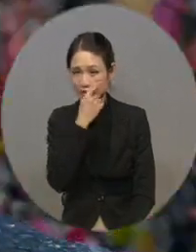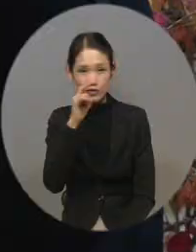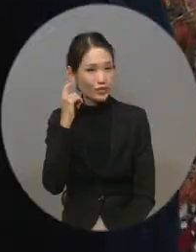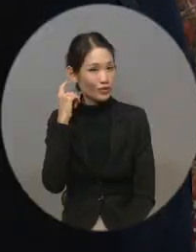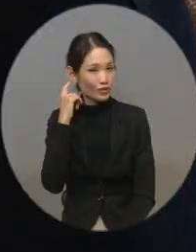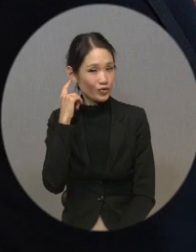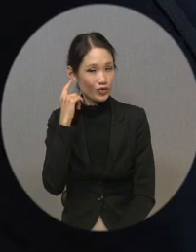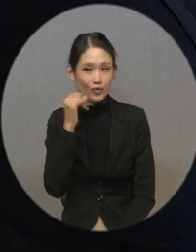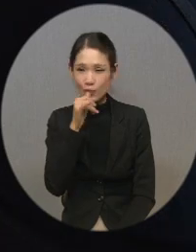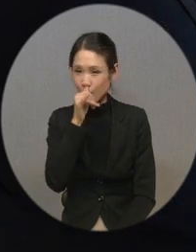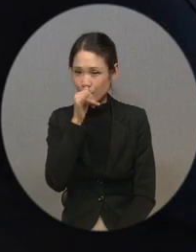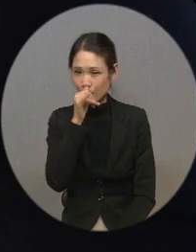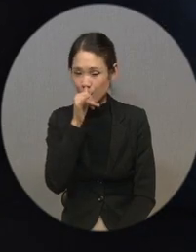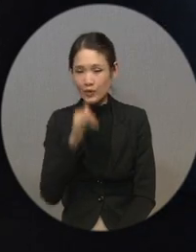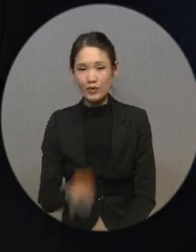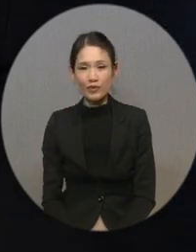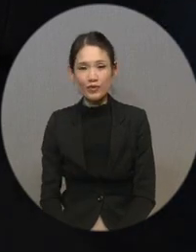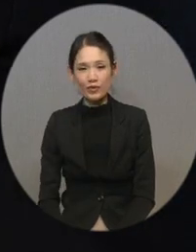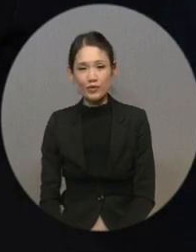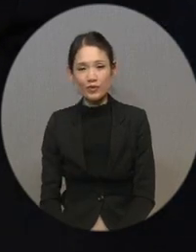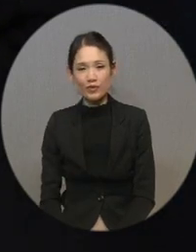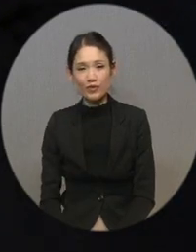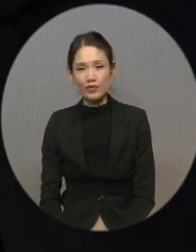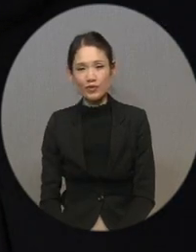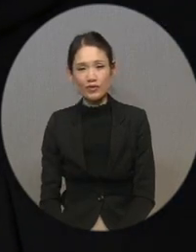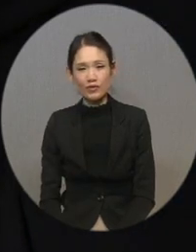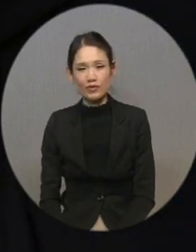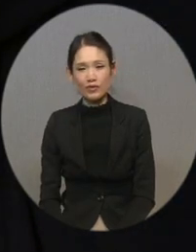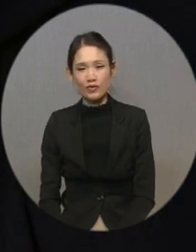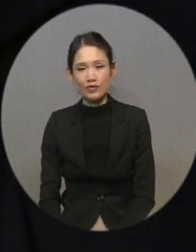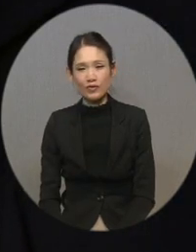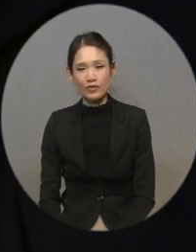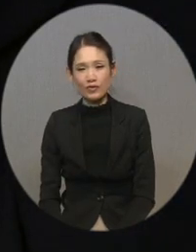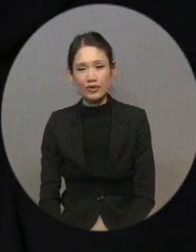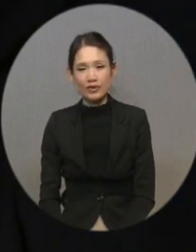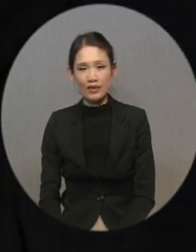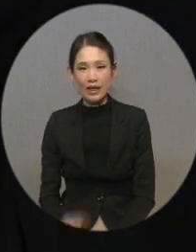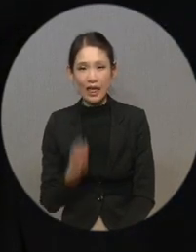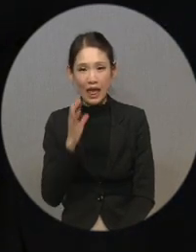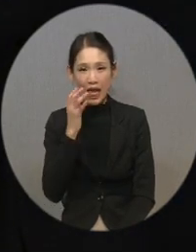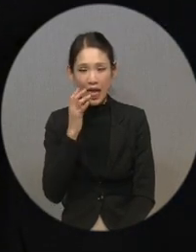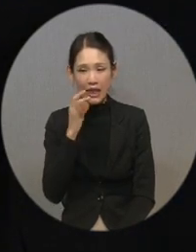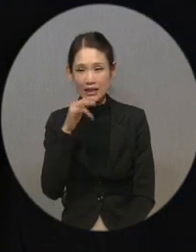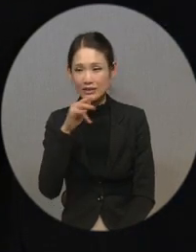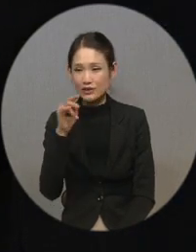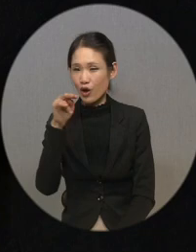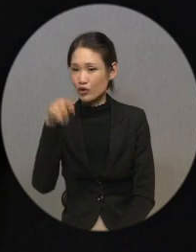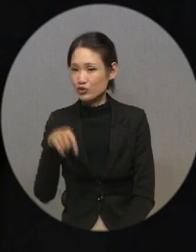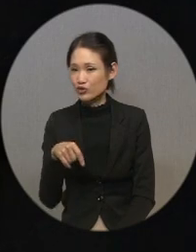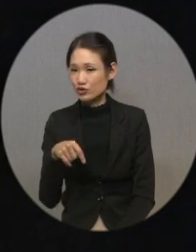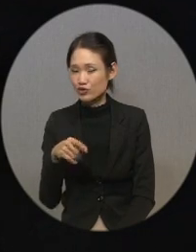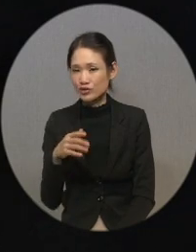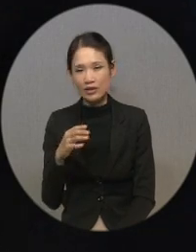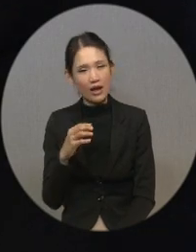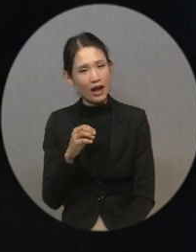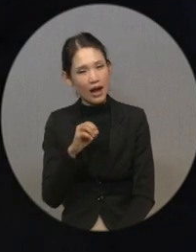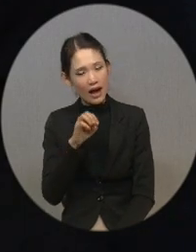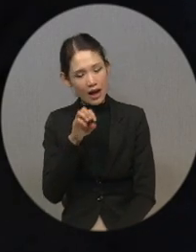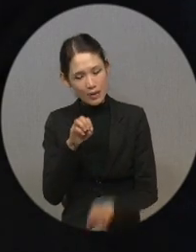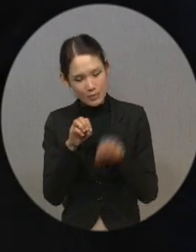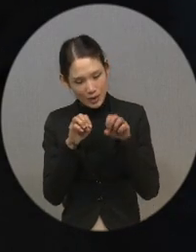있는데 요 앞발은 요게 새끼 아기 서수인데도 앞발이 아주 두툼한